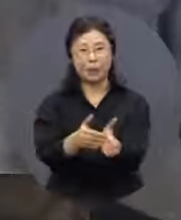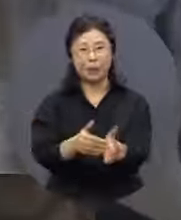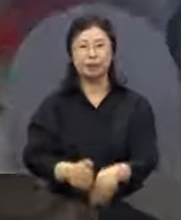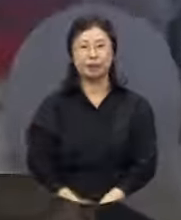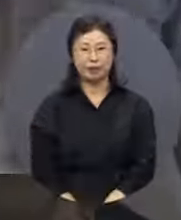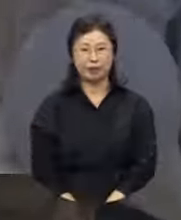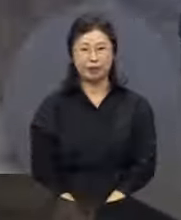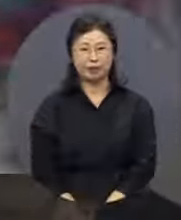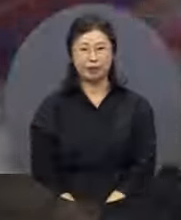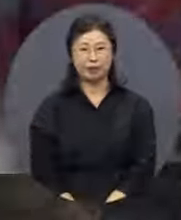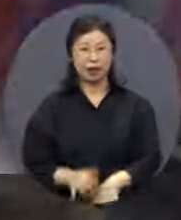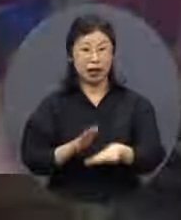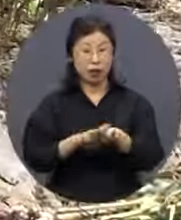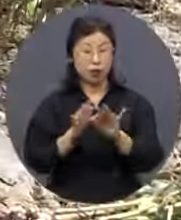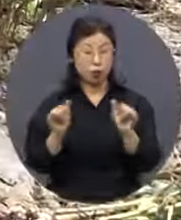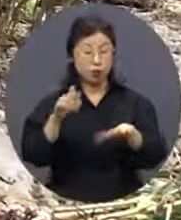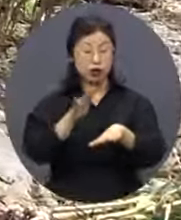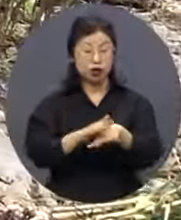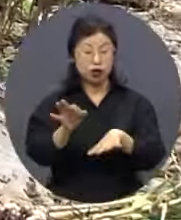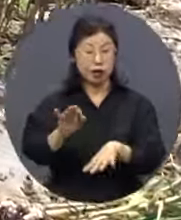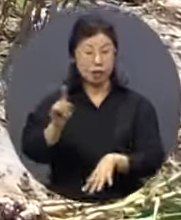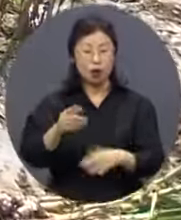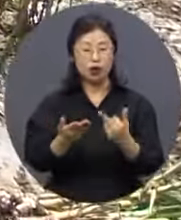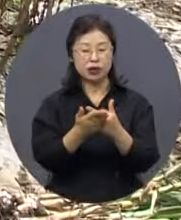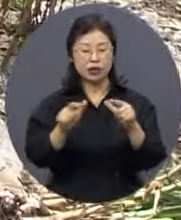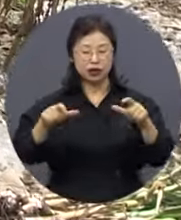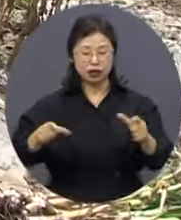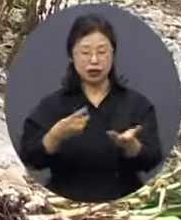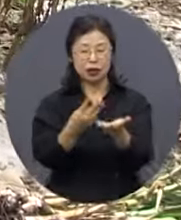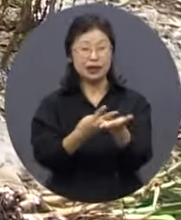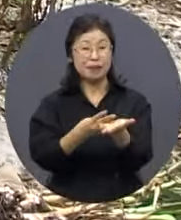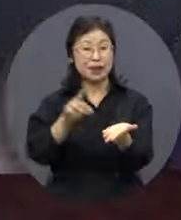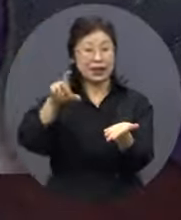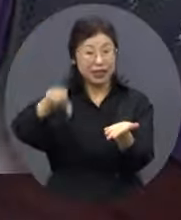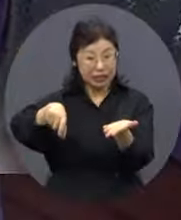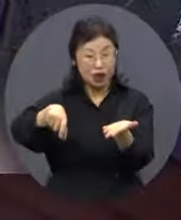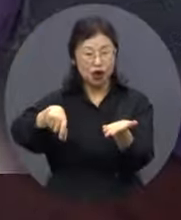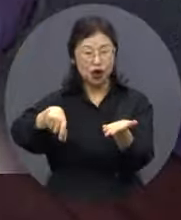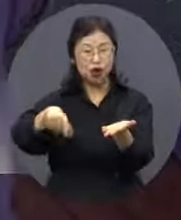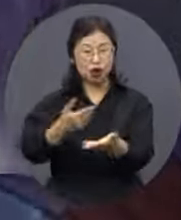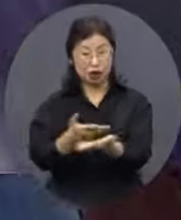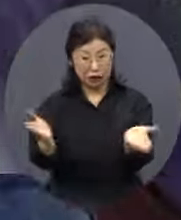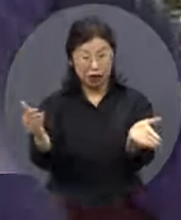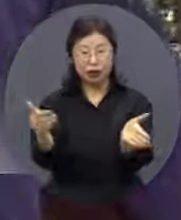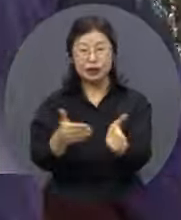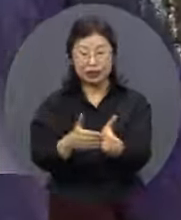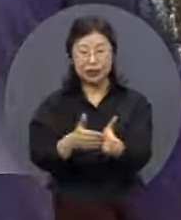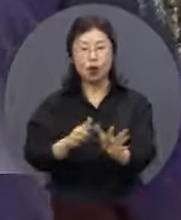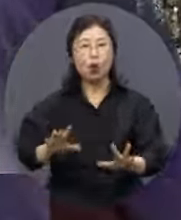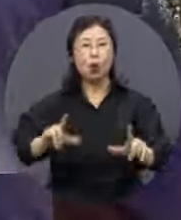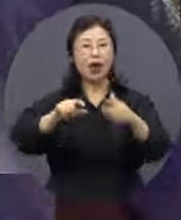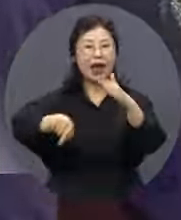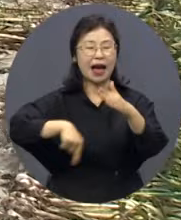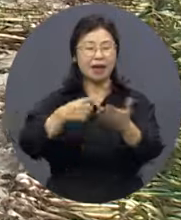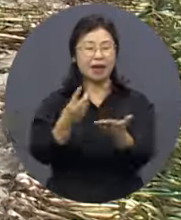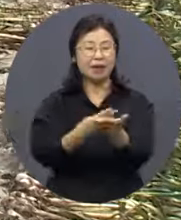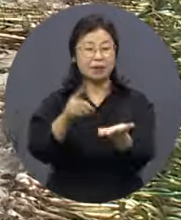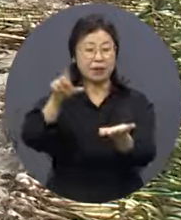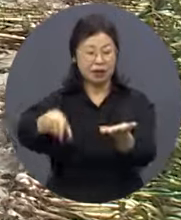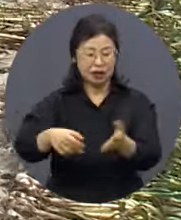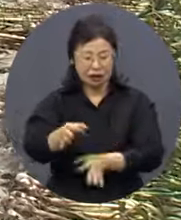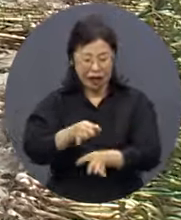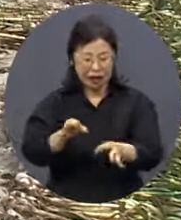밝혔습니다 농민수당은 제주 지역 화폐 탐나는전 충전 방식으로 지급되는데 올해 안해 탐난 은전